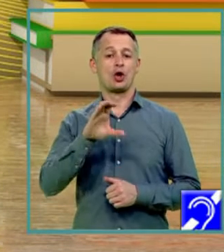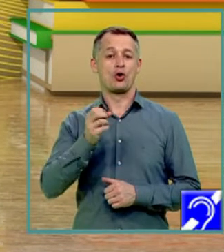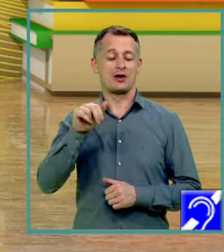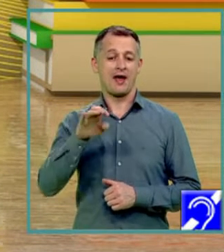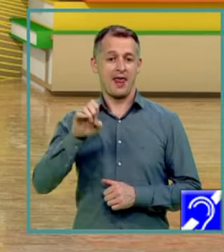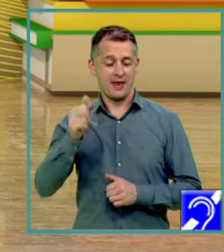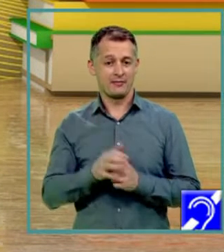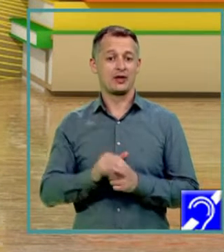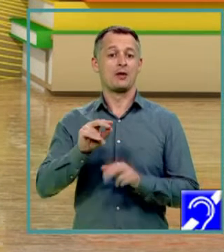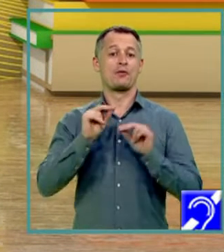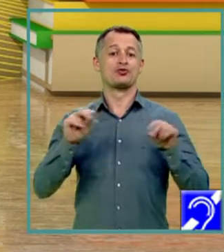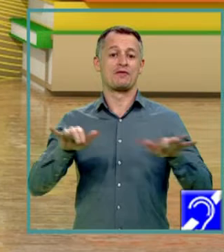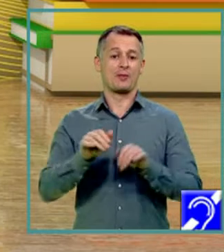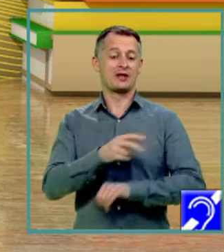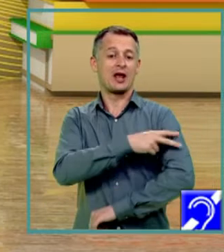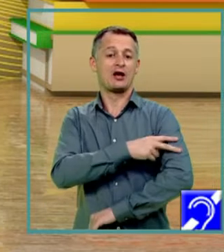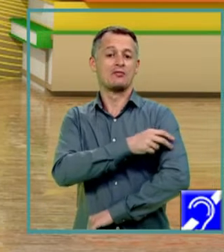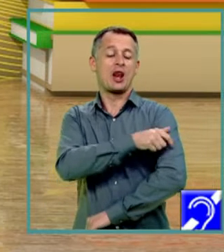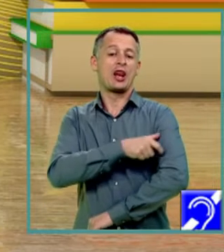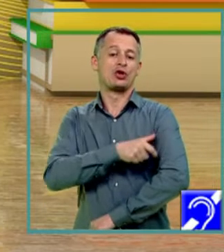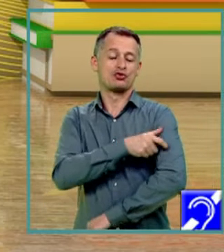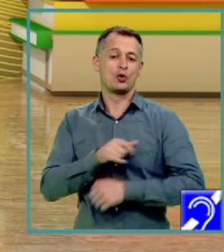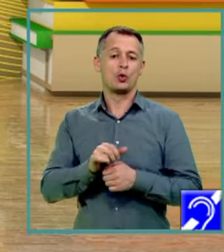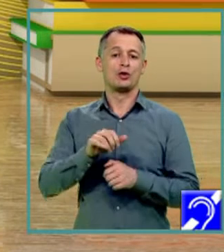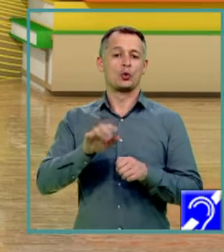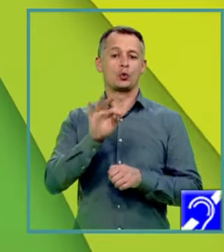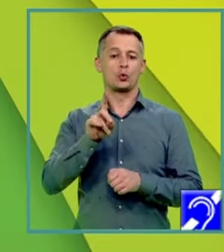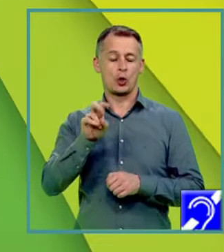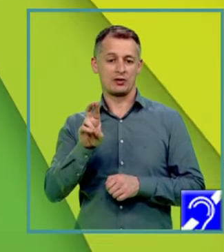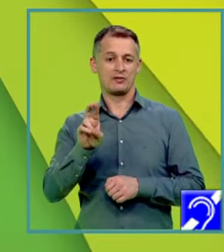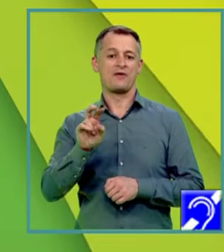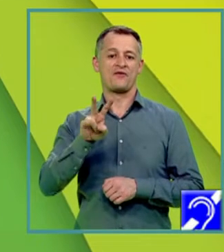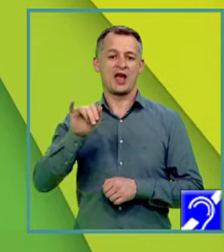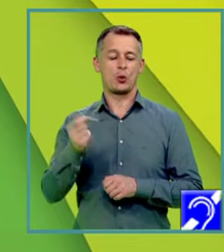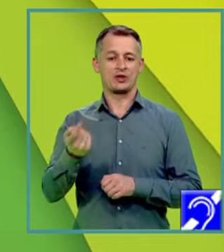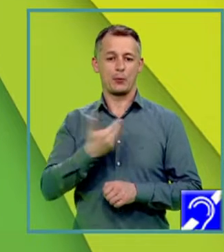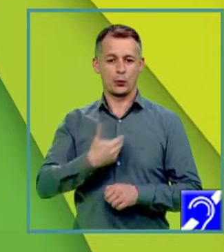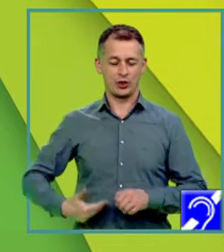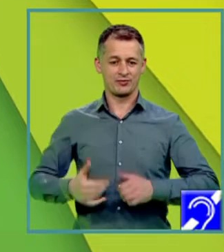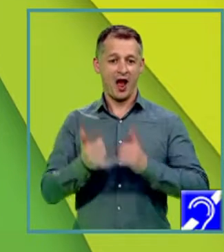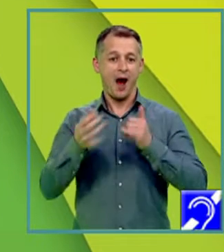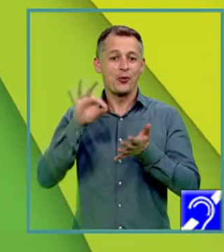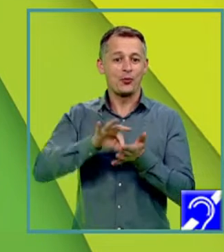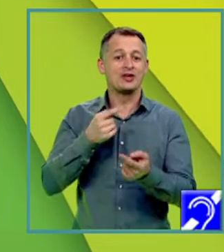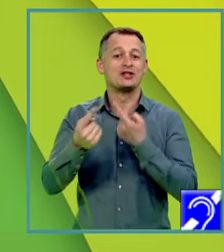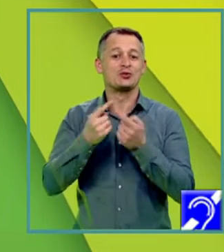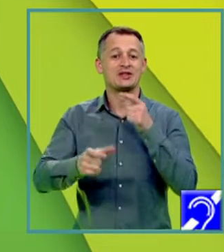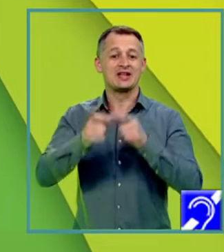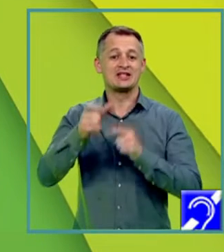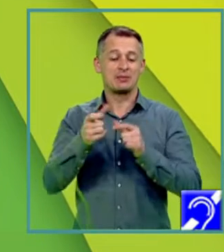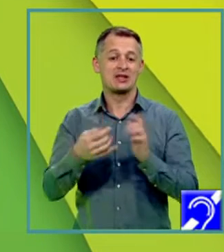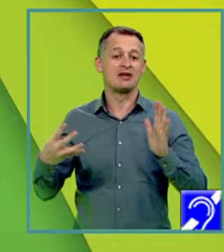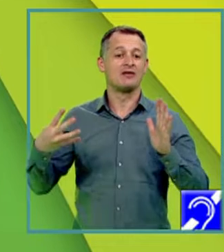și sunt profesor de informatică la Colegiul Național de Informatică Tudor Vianu din București astăzi ne propunem să discutăm despre